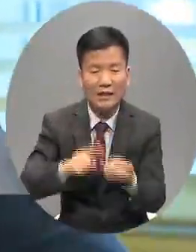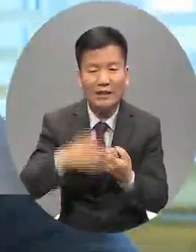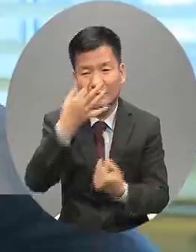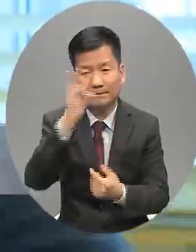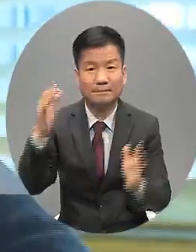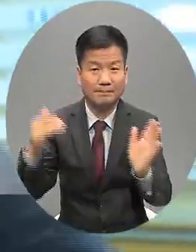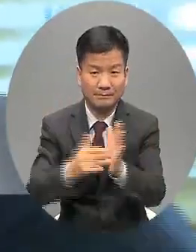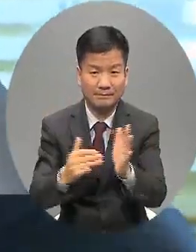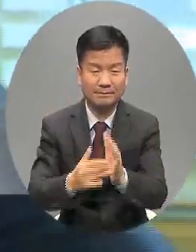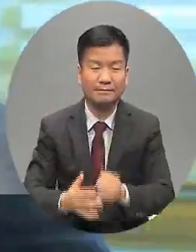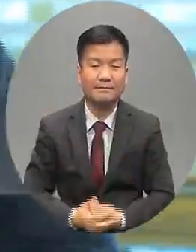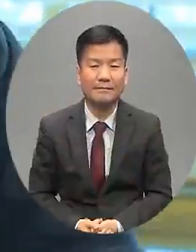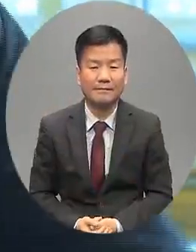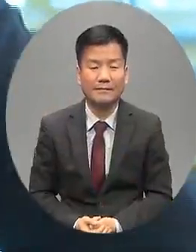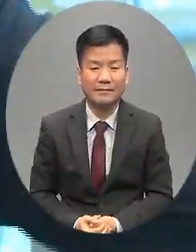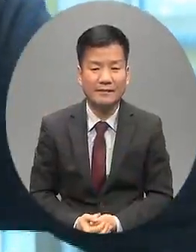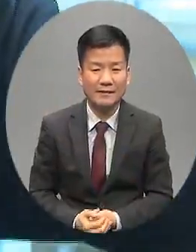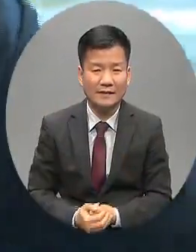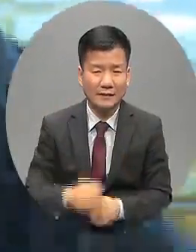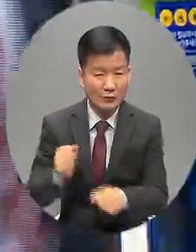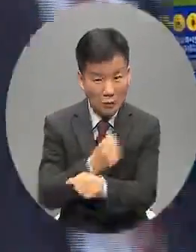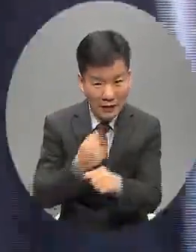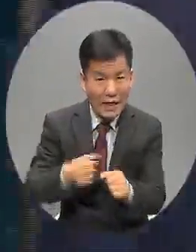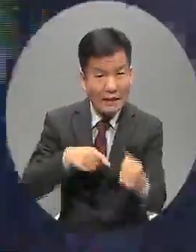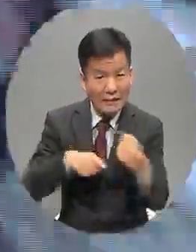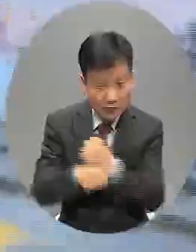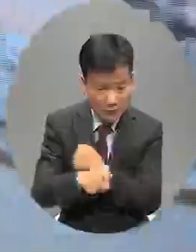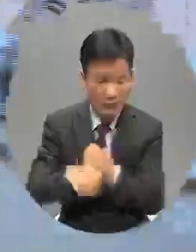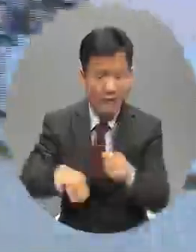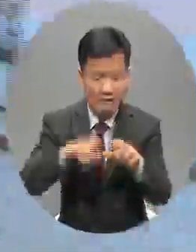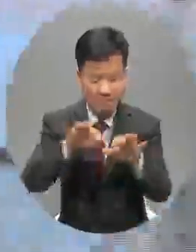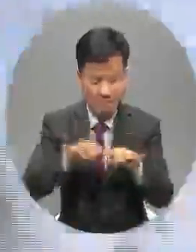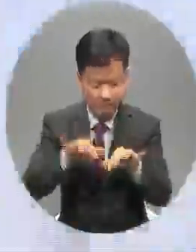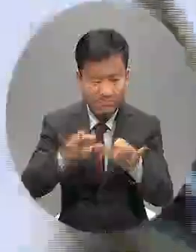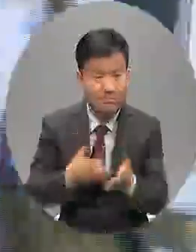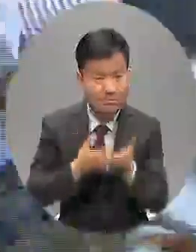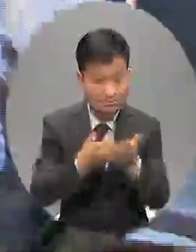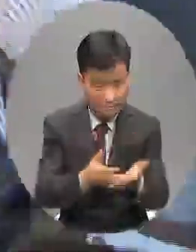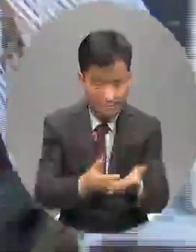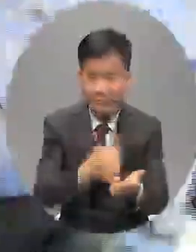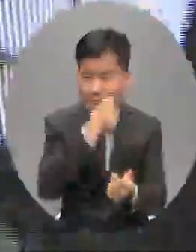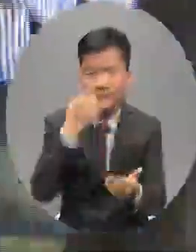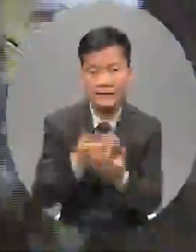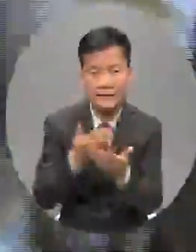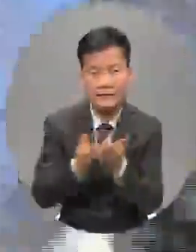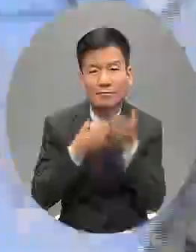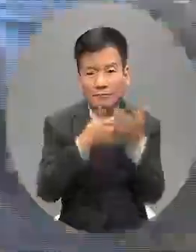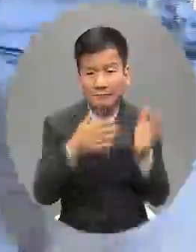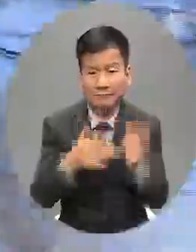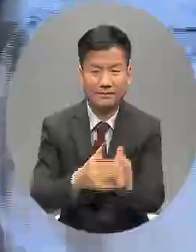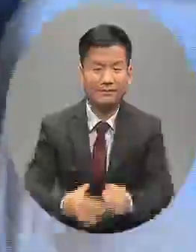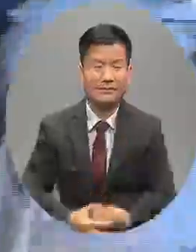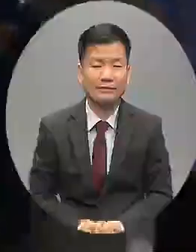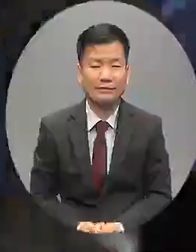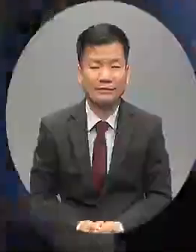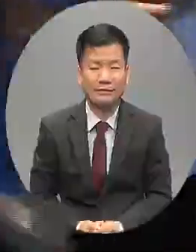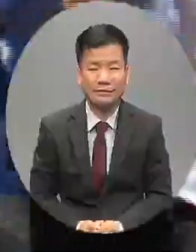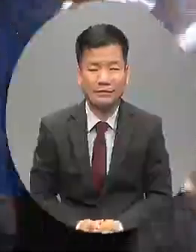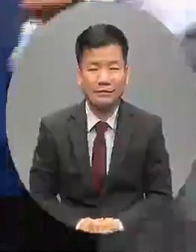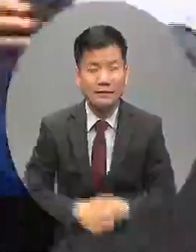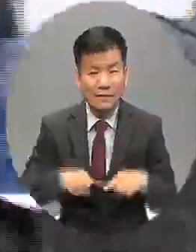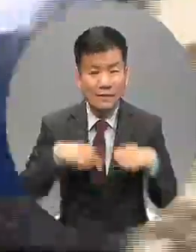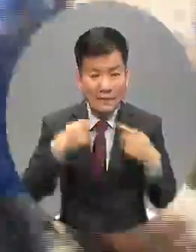모두 인정했습니다 다만 조작에 이르게 된 경의를 진술서에 냈으니 참작해 달라고 재판부에 말했습니다 그 참적